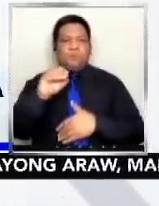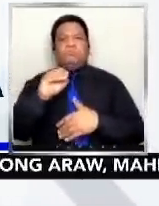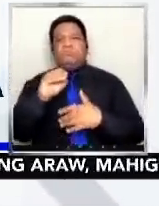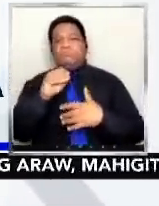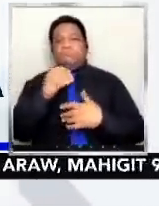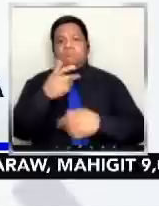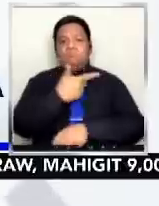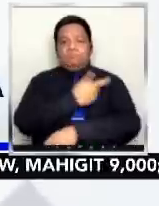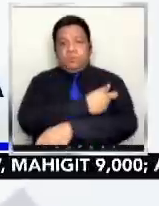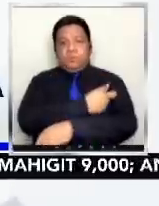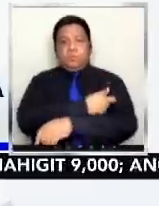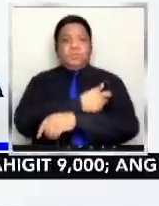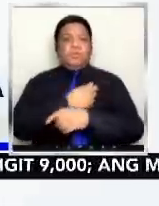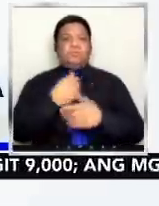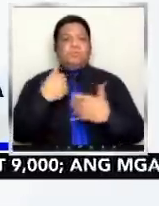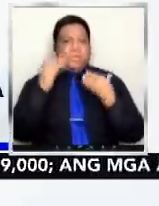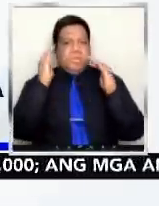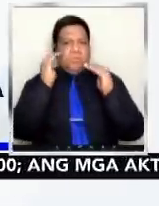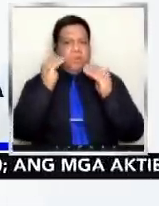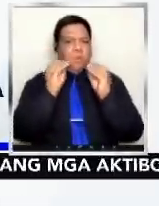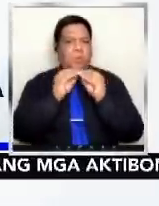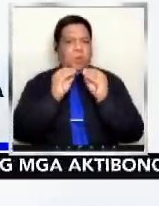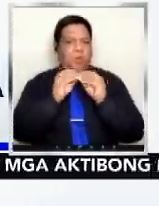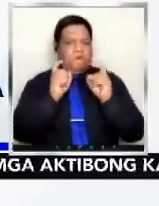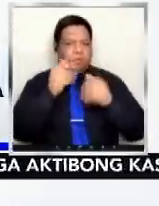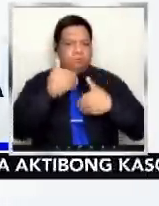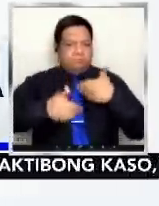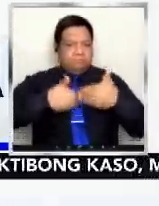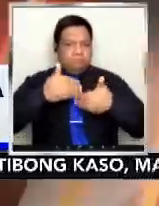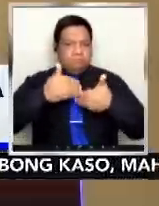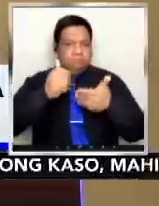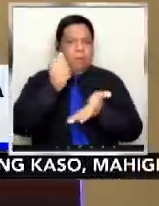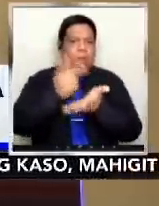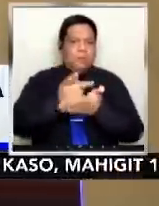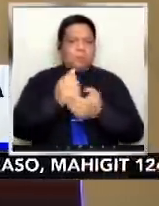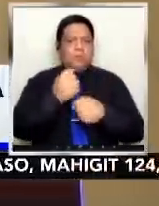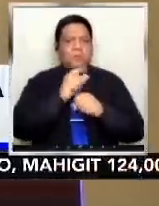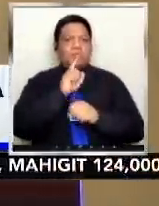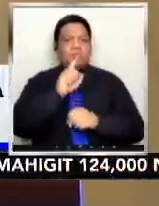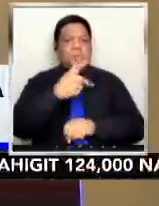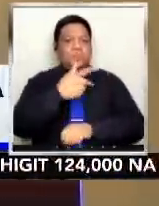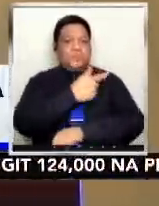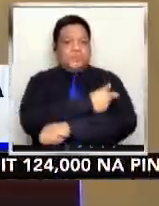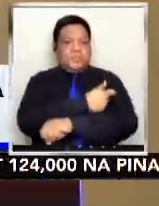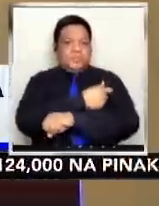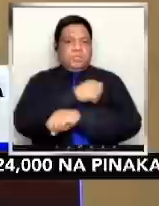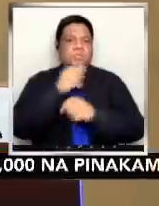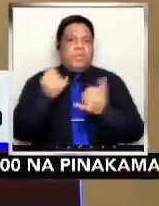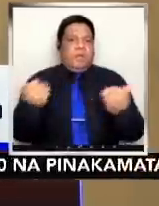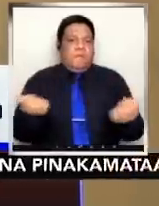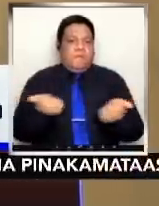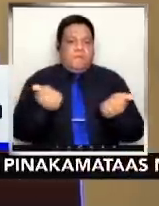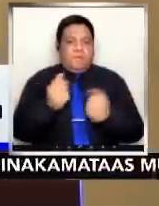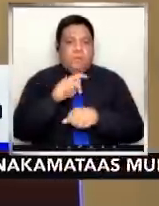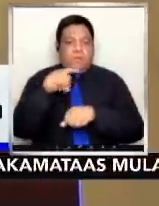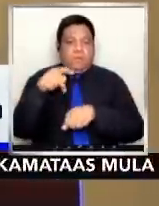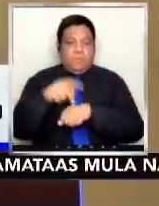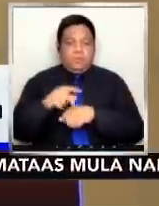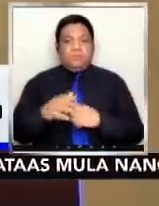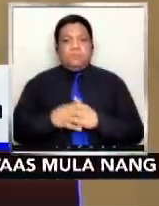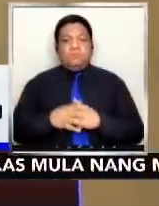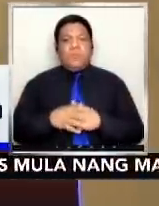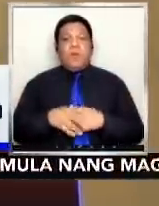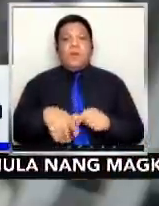mga kasunduan para matiyak ang vaccine supply ng bansa. Ayon naman kay Presidential Advisor for Entrepreneurship,